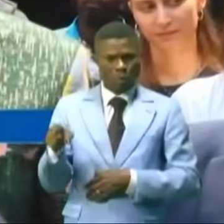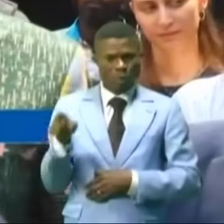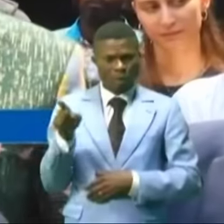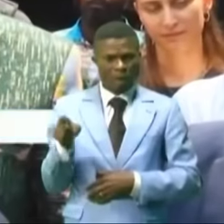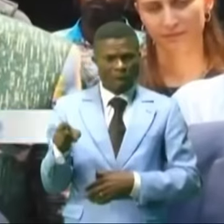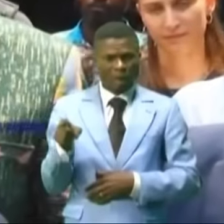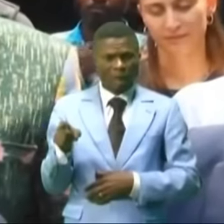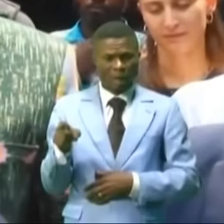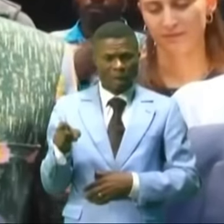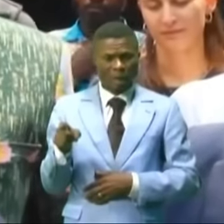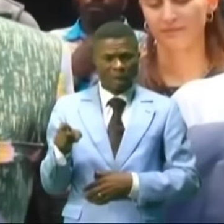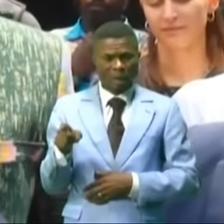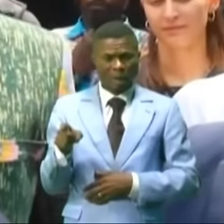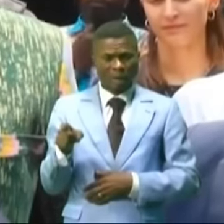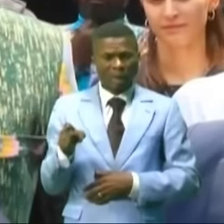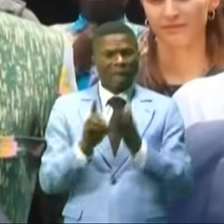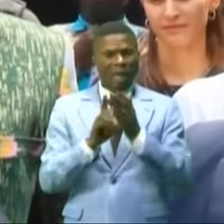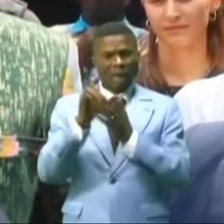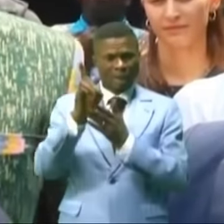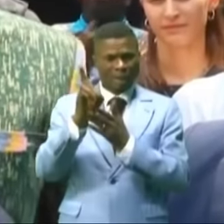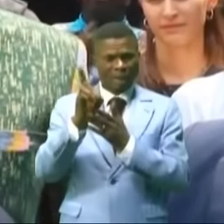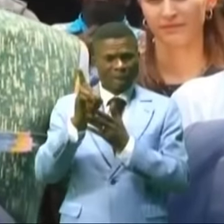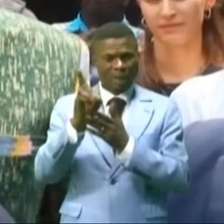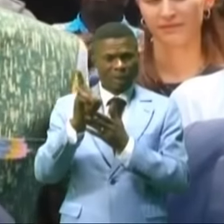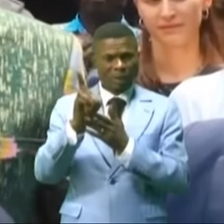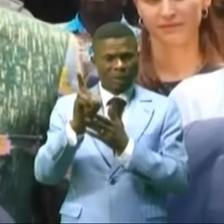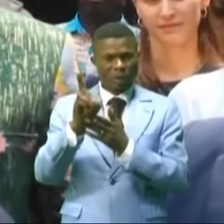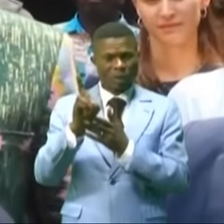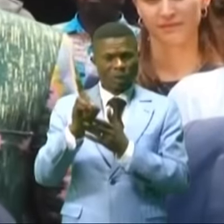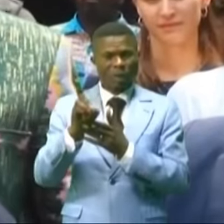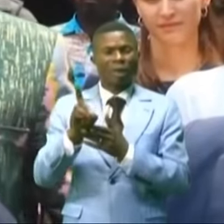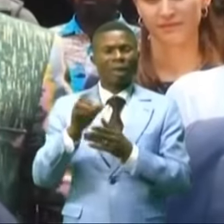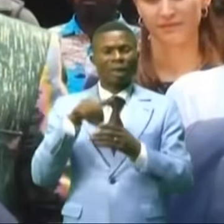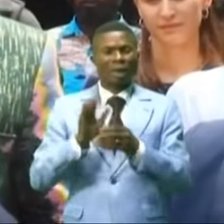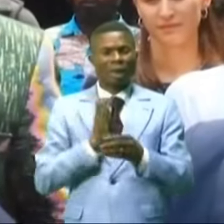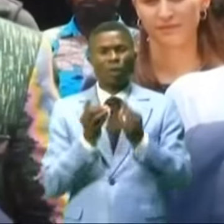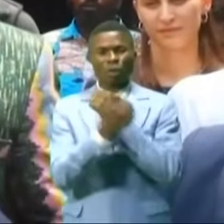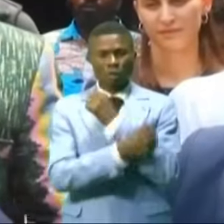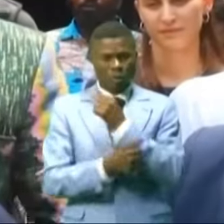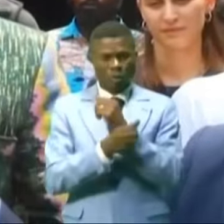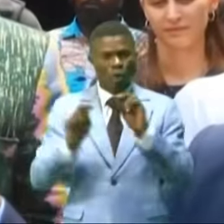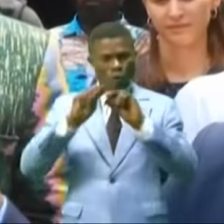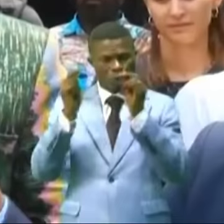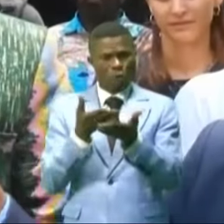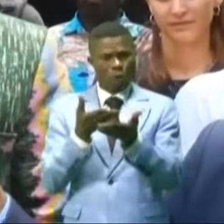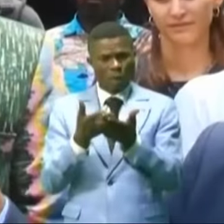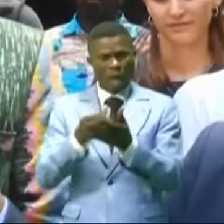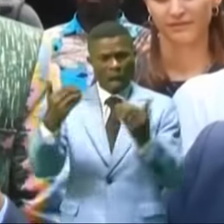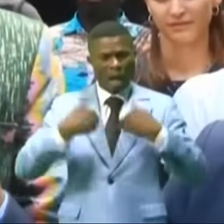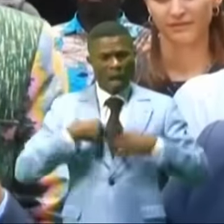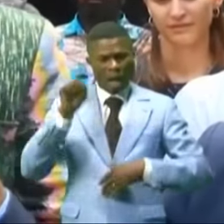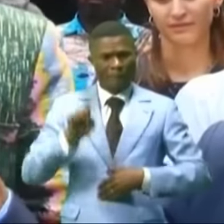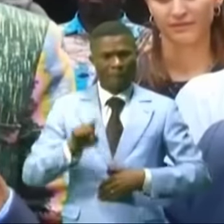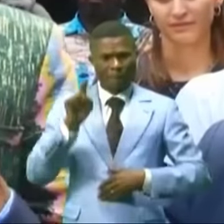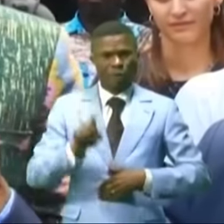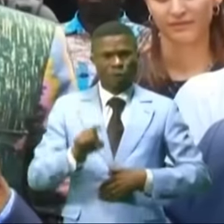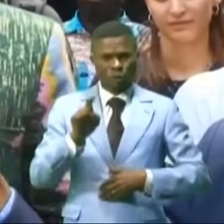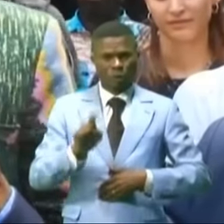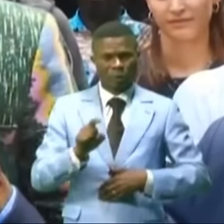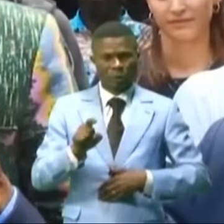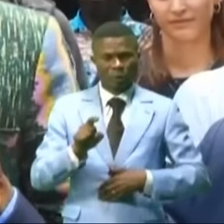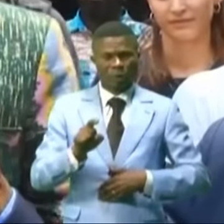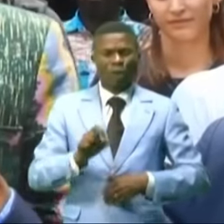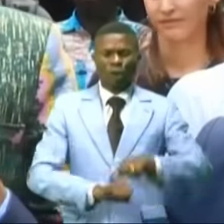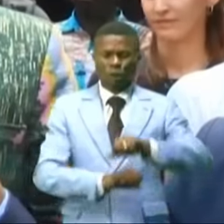est liée au développement endogène de notre pays. Et cette structure a besoin quand même de